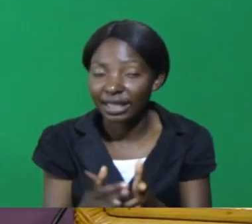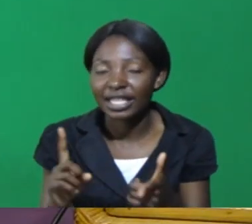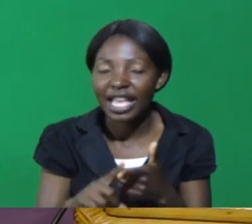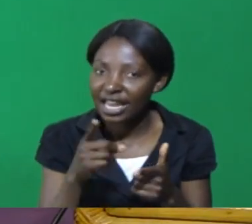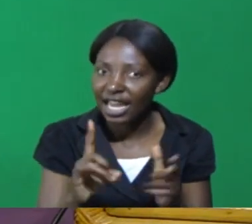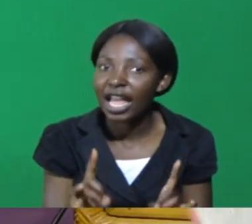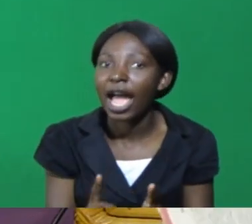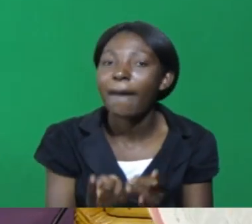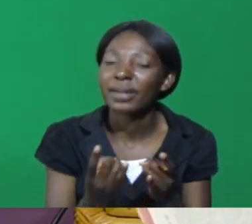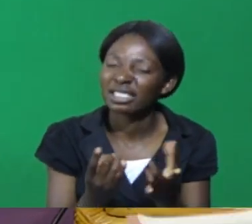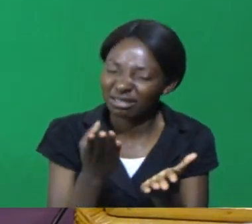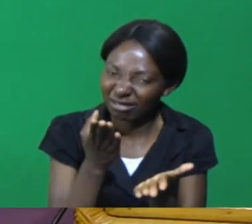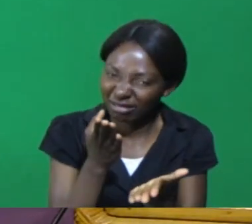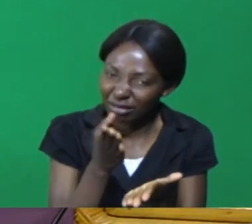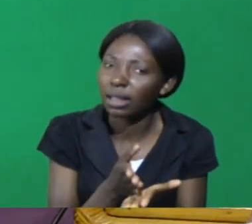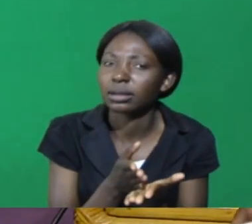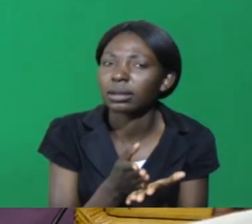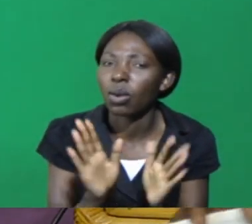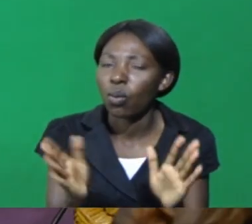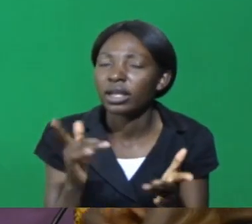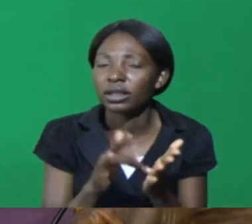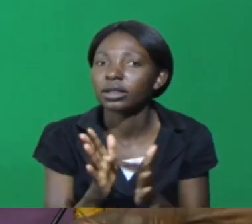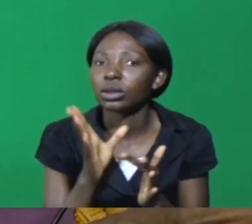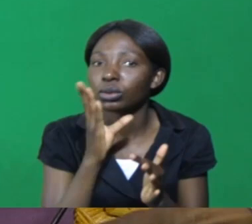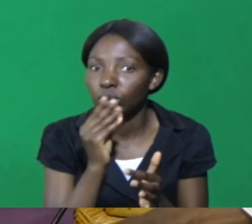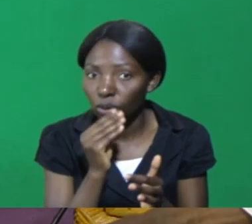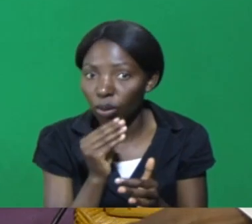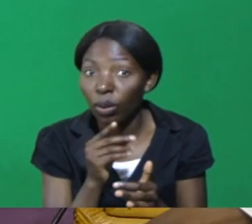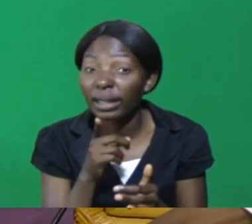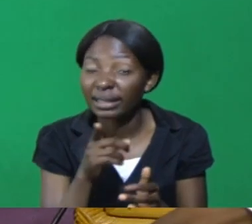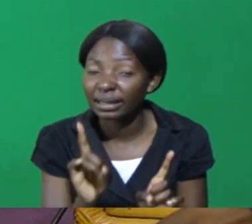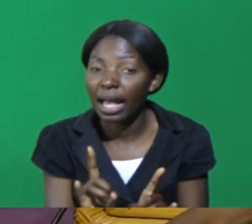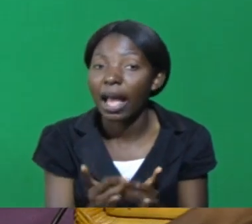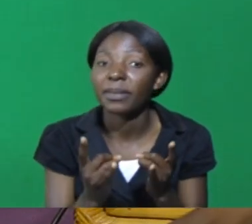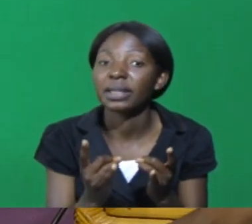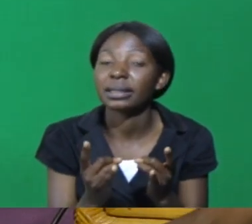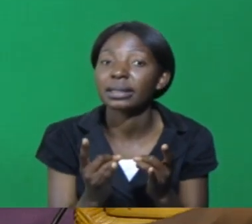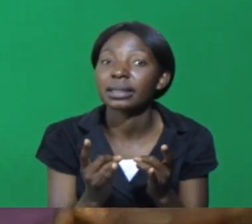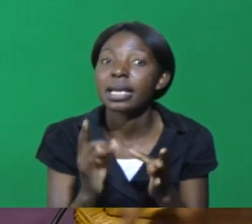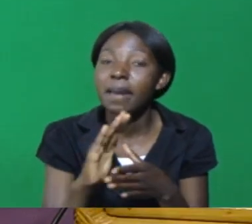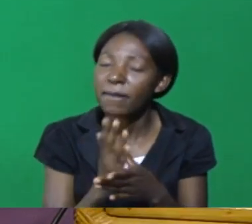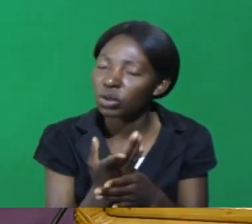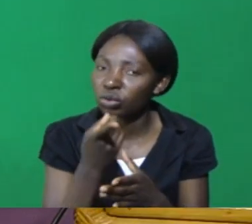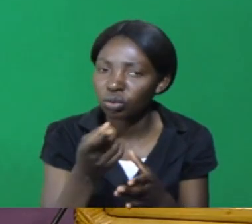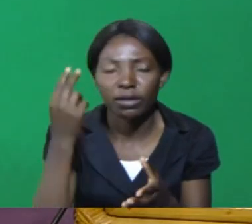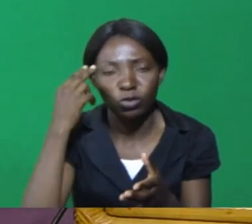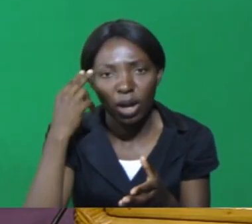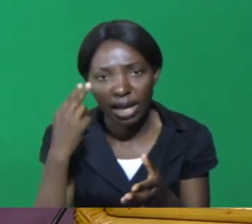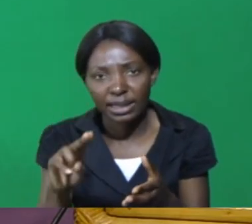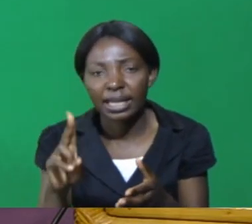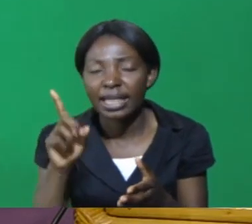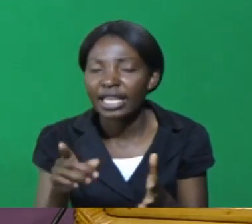yaitika nemo sekutaura kwake. Hanzi chimwe chazvinoitirwa neBhaibheri kuti muzive kuti